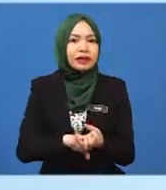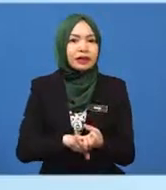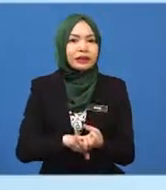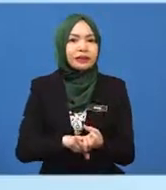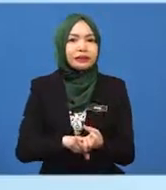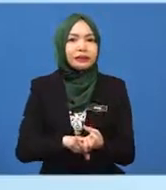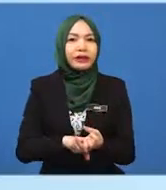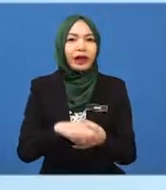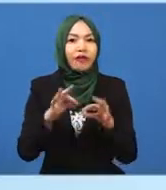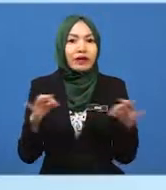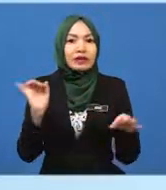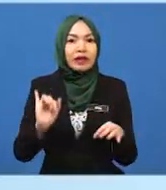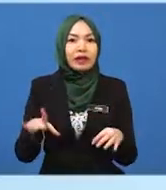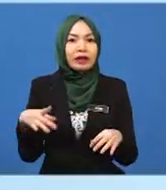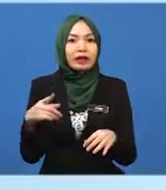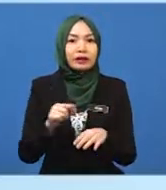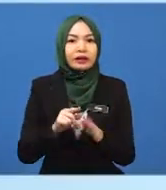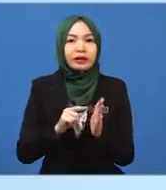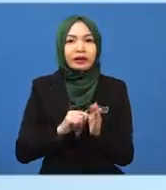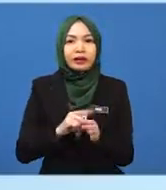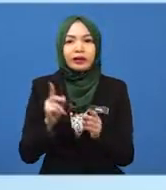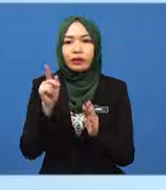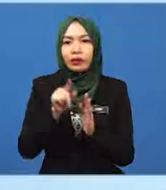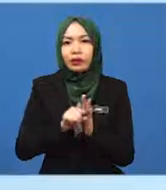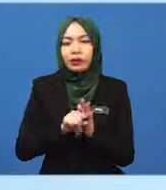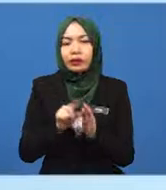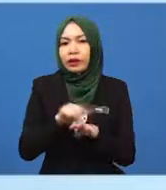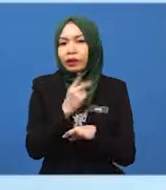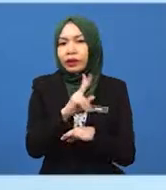yang digunakan sebagai predikat.